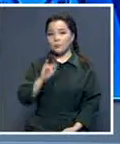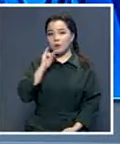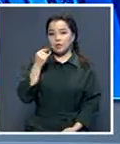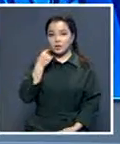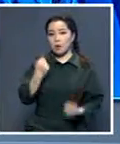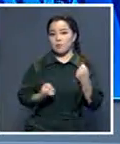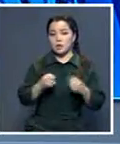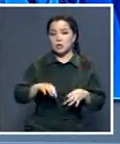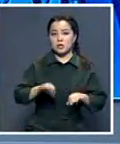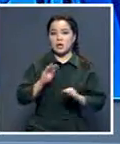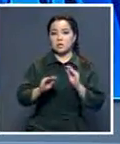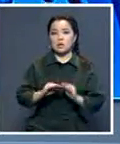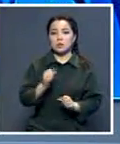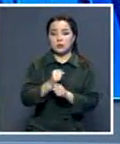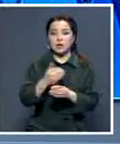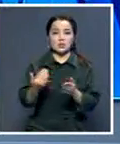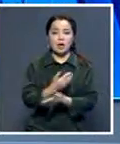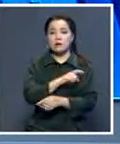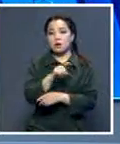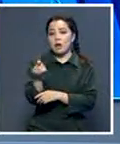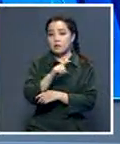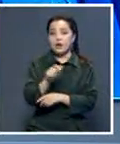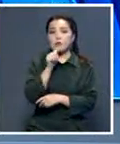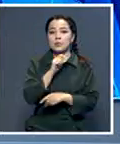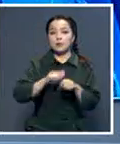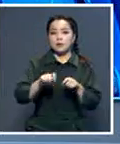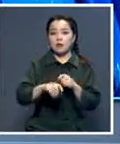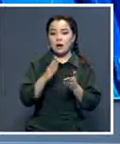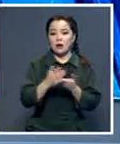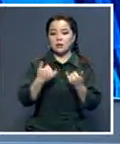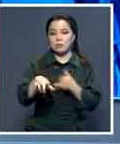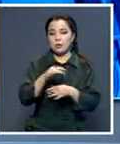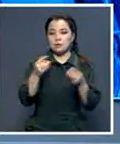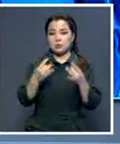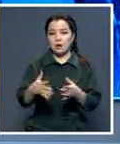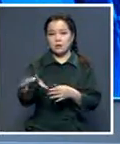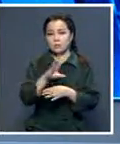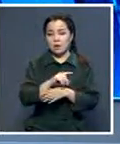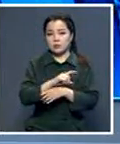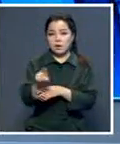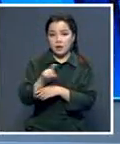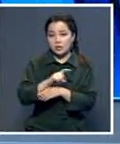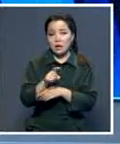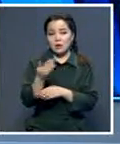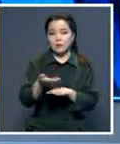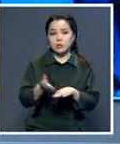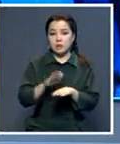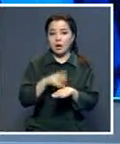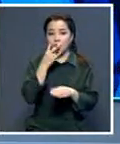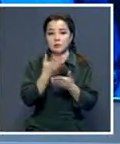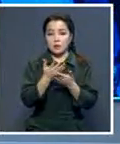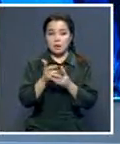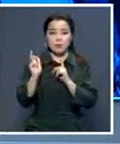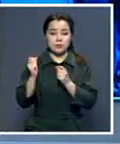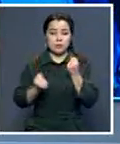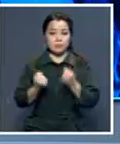Павлодарлық машина жасаушылар жаңа кранды сынақтан өткізді. Грейферлі қарапайым тілмен айтқанда қайшылы қармағышы бар кран шыңыраудан шыққан